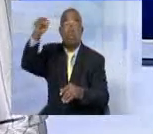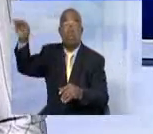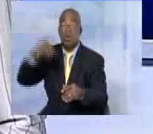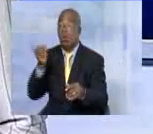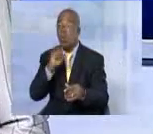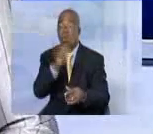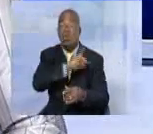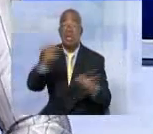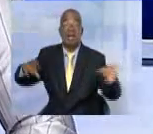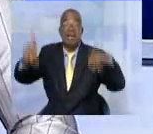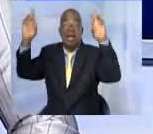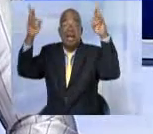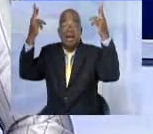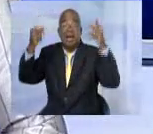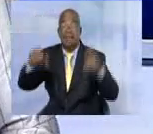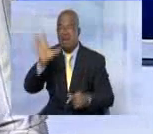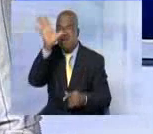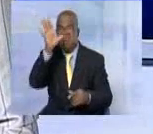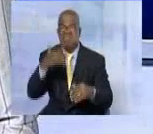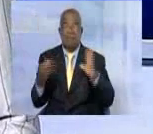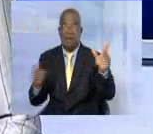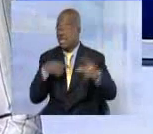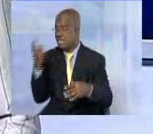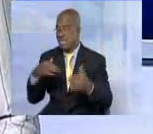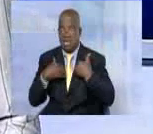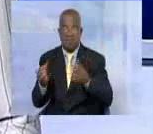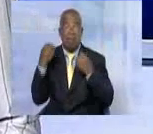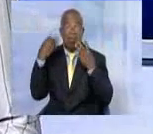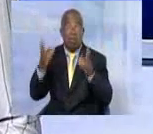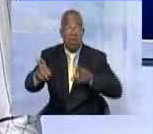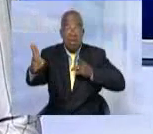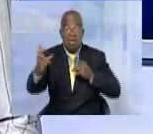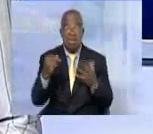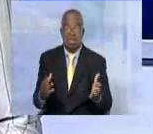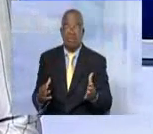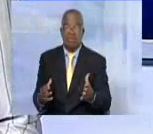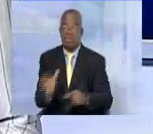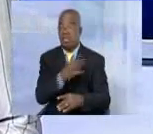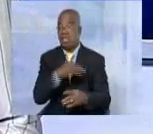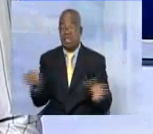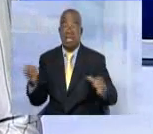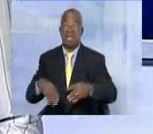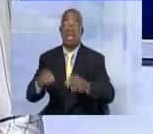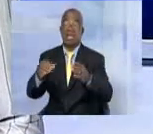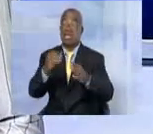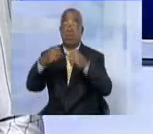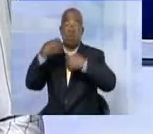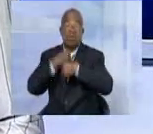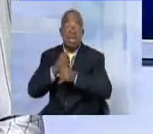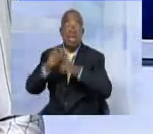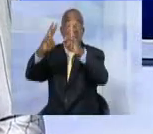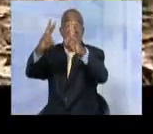gouvernement après l'arrestation de Amadé Orémi en mai dernier. Décryptage du rapport de l'enquête avec Michel